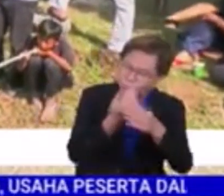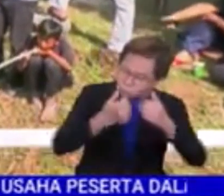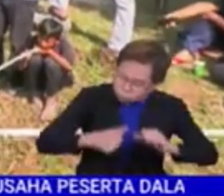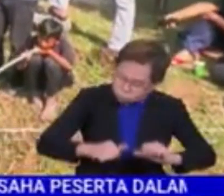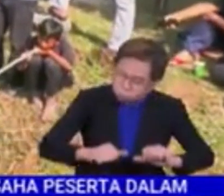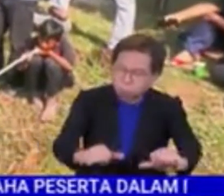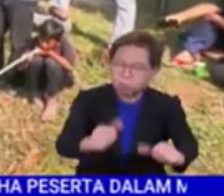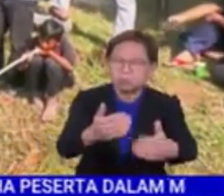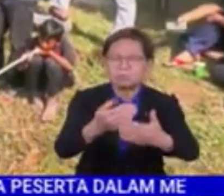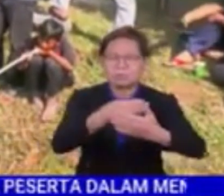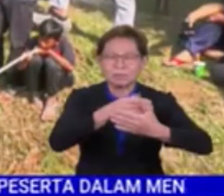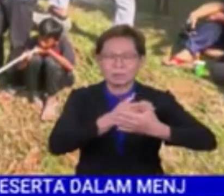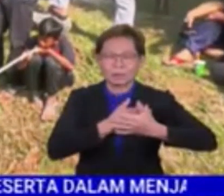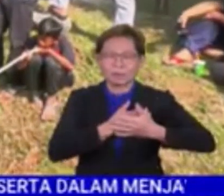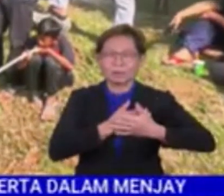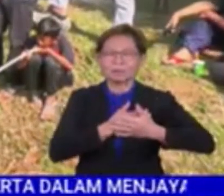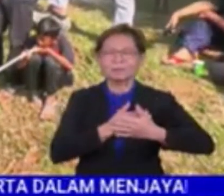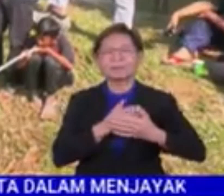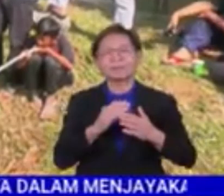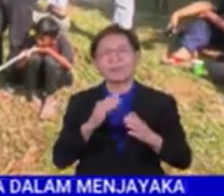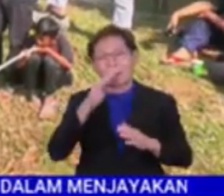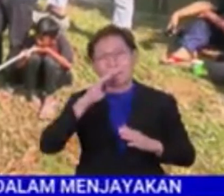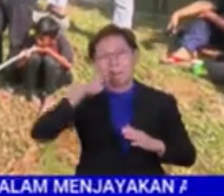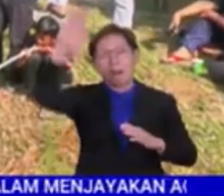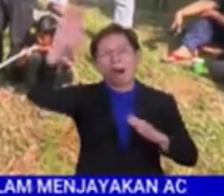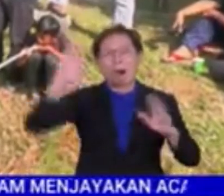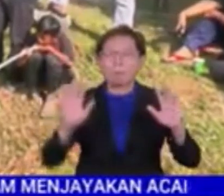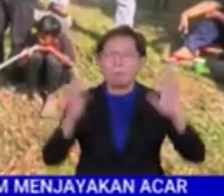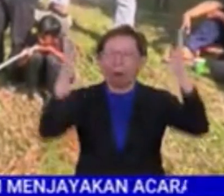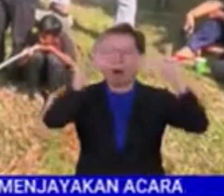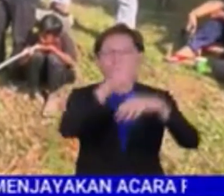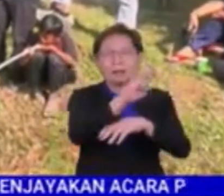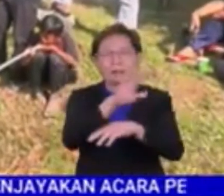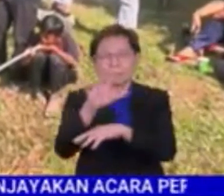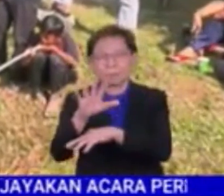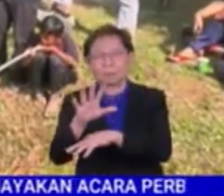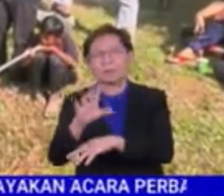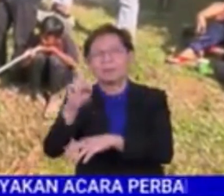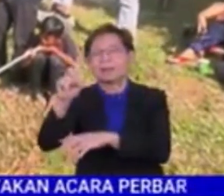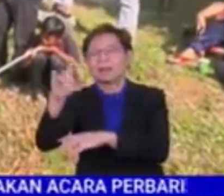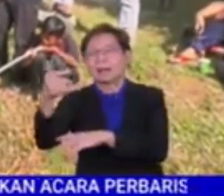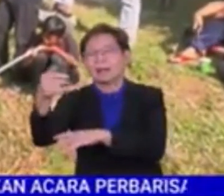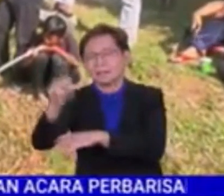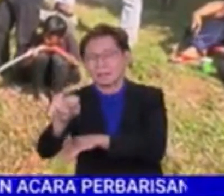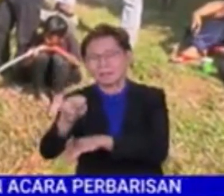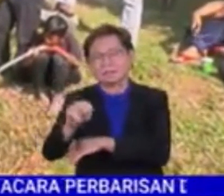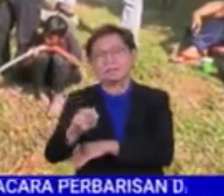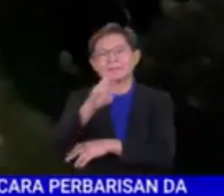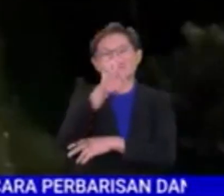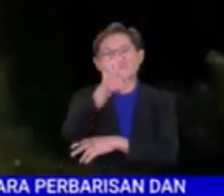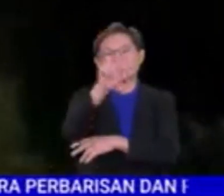berterusan dalam diri. Selamat Hari Kebangsaan yang ke-65, Dian Fatia Makno, RTM.